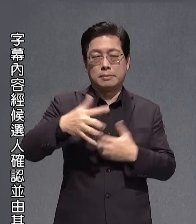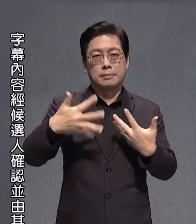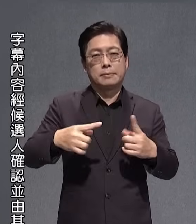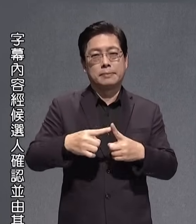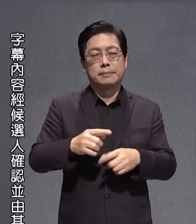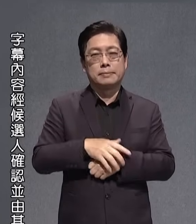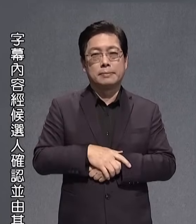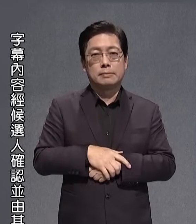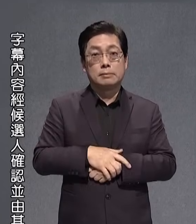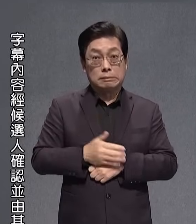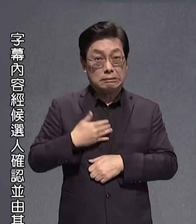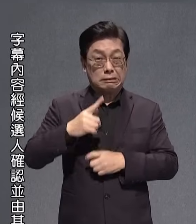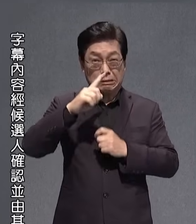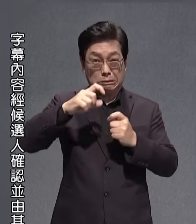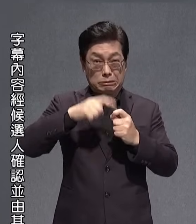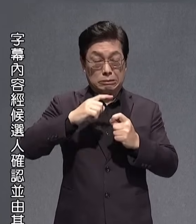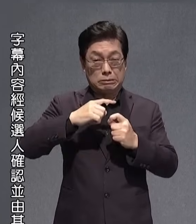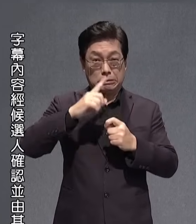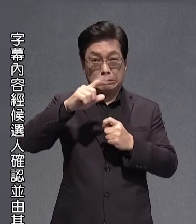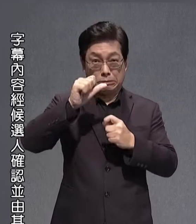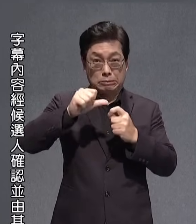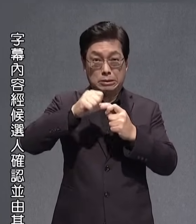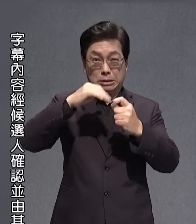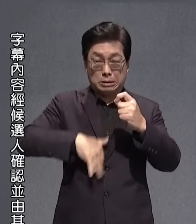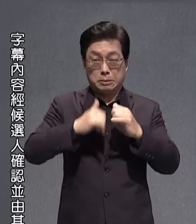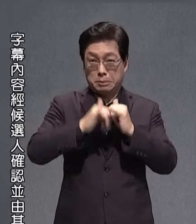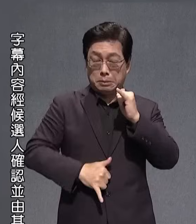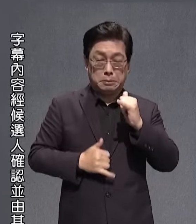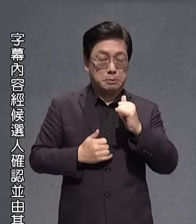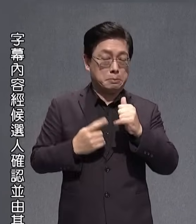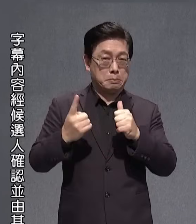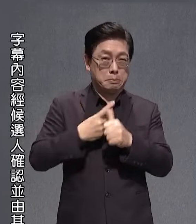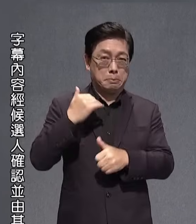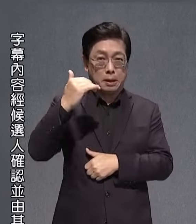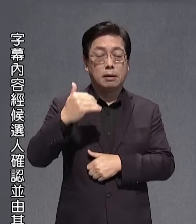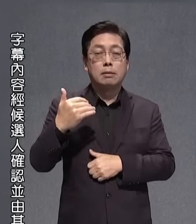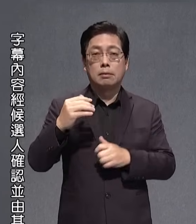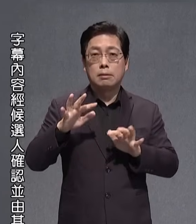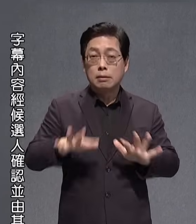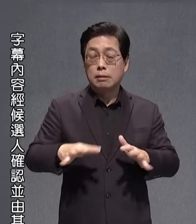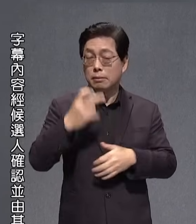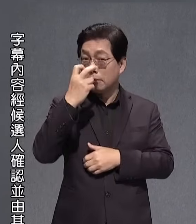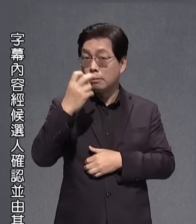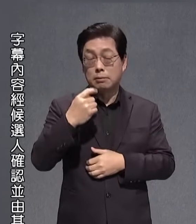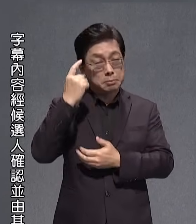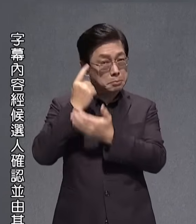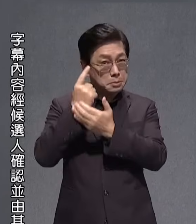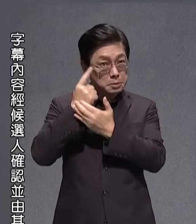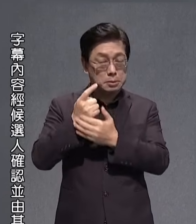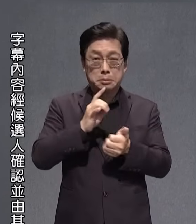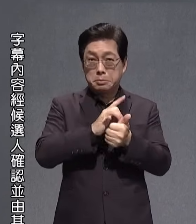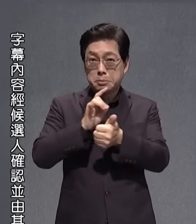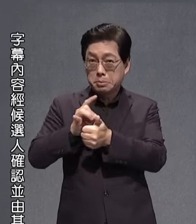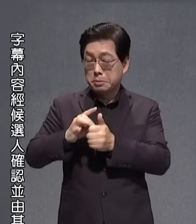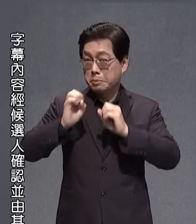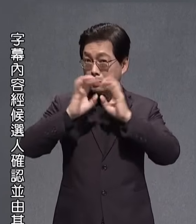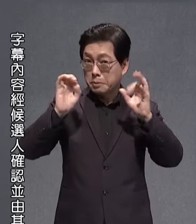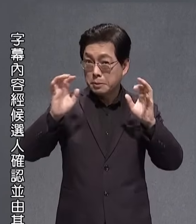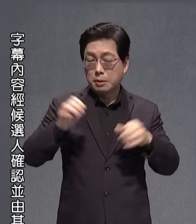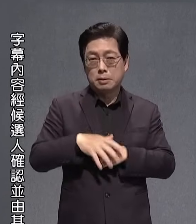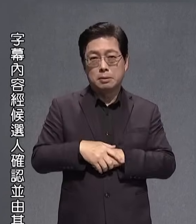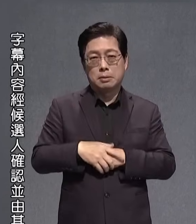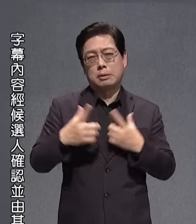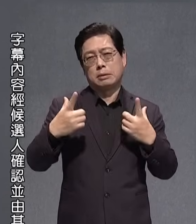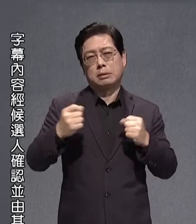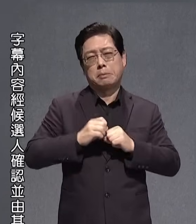46000人，都创15年新高。尤其你这么个看，每天诈骗的广告数量